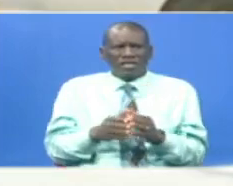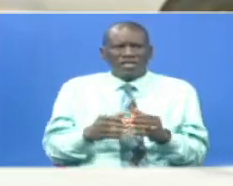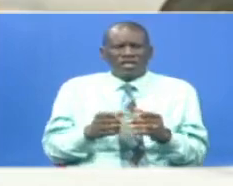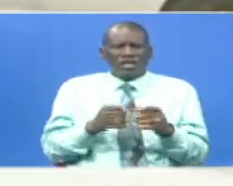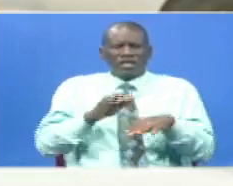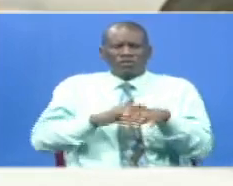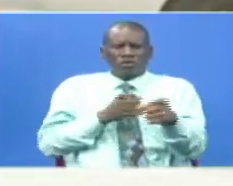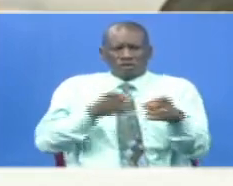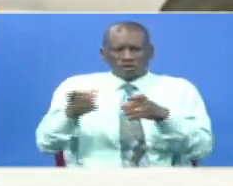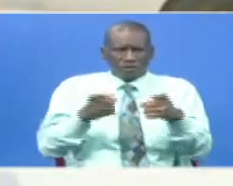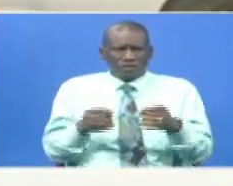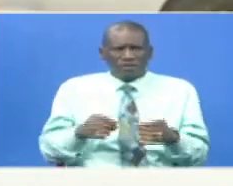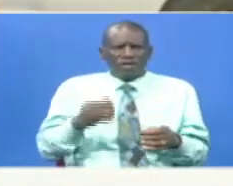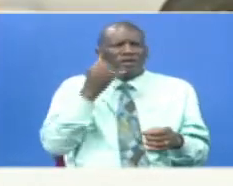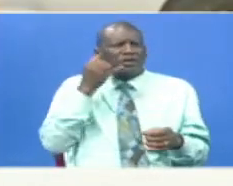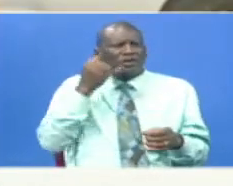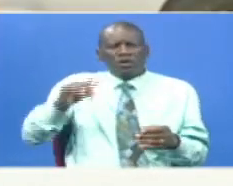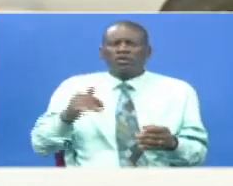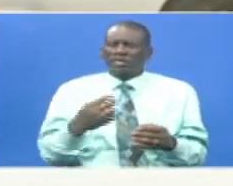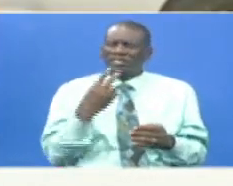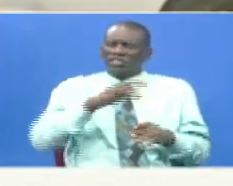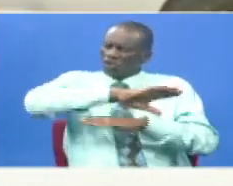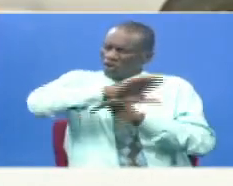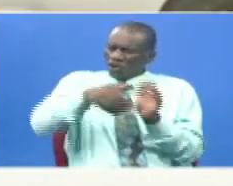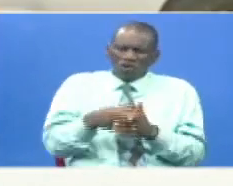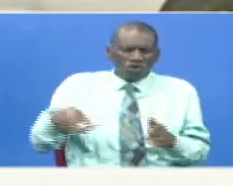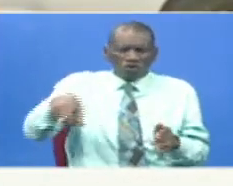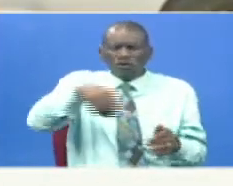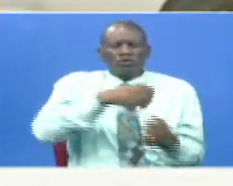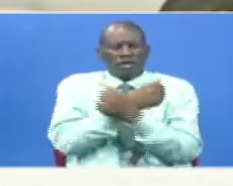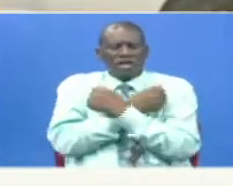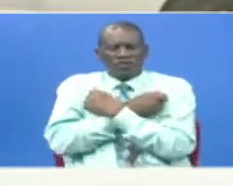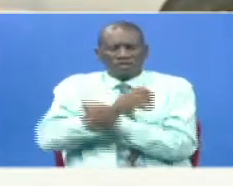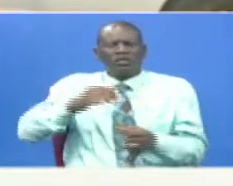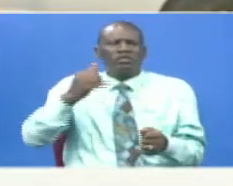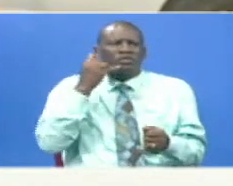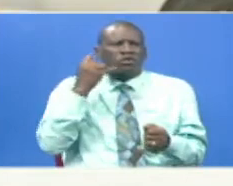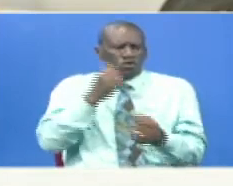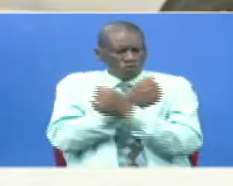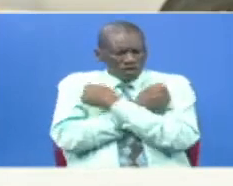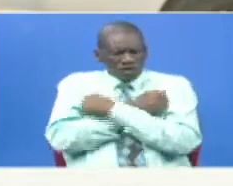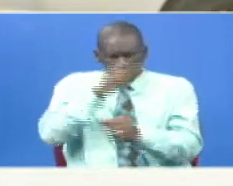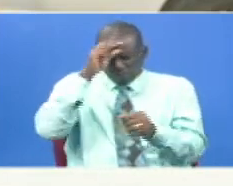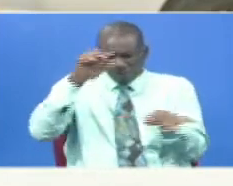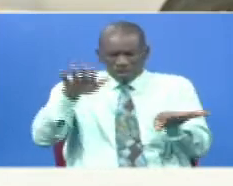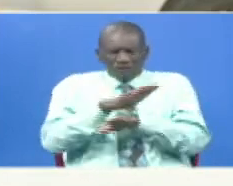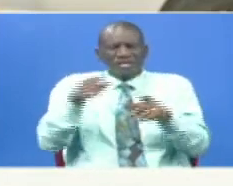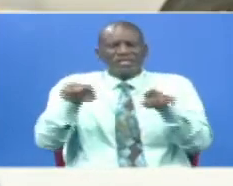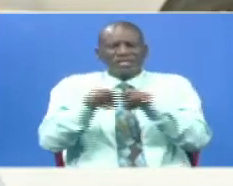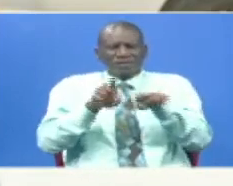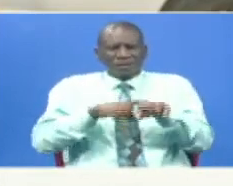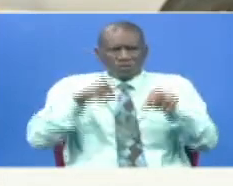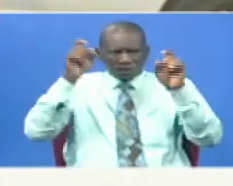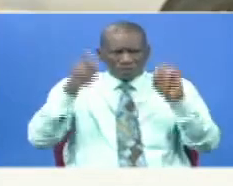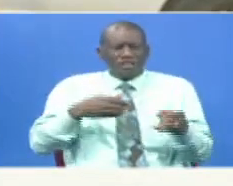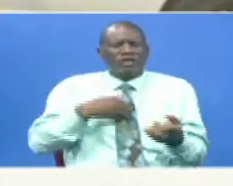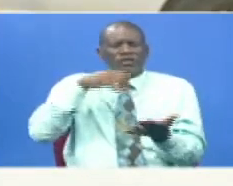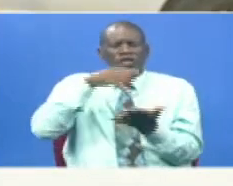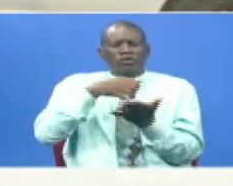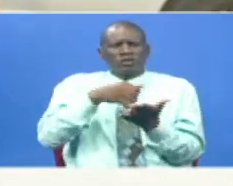bora. Nakuru County envisions all of us, and we love our county, we love our government, we love everything, but at the same time we must have